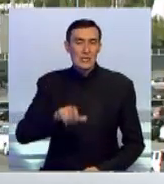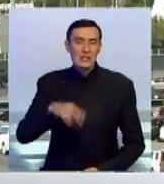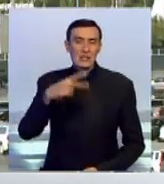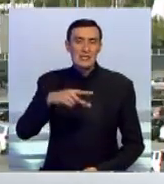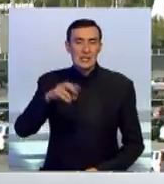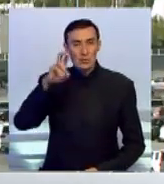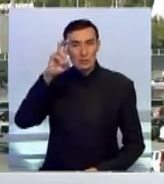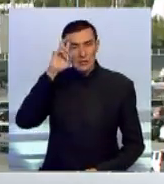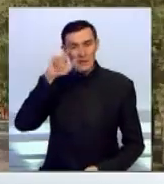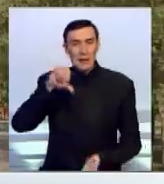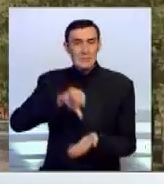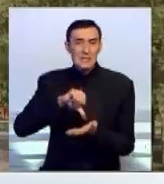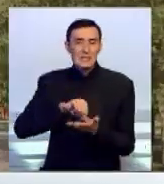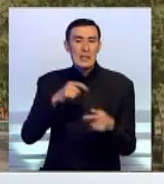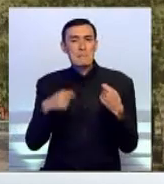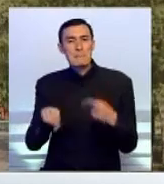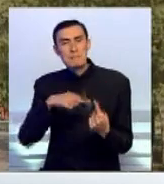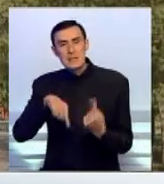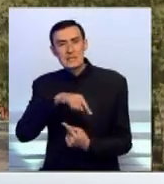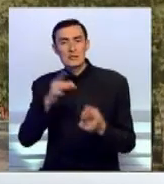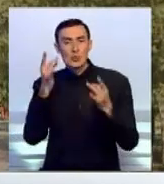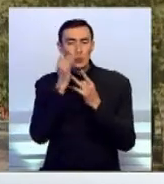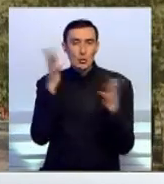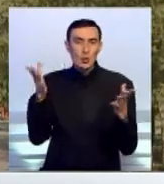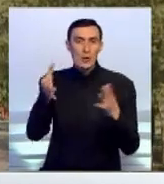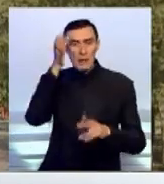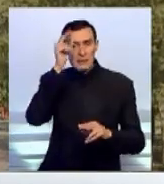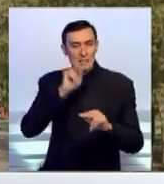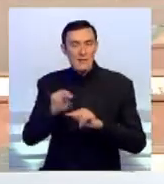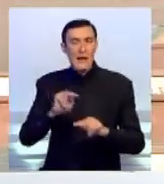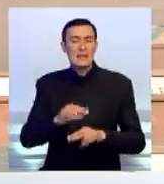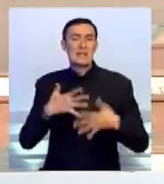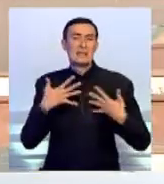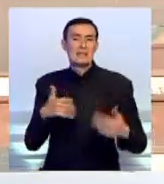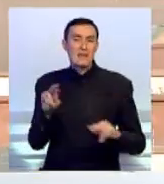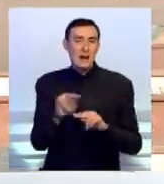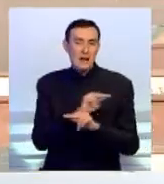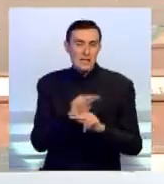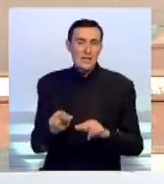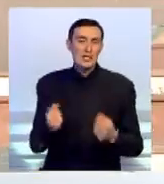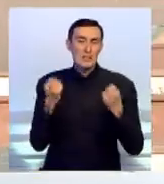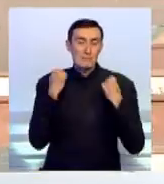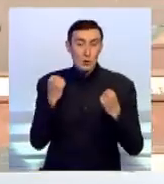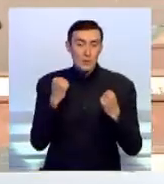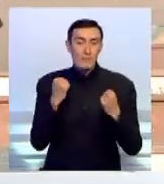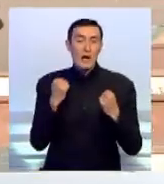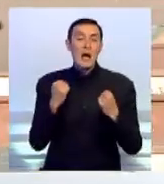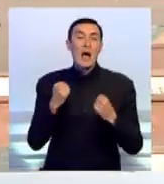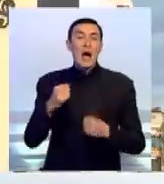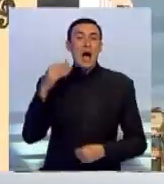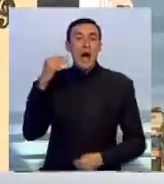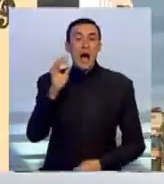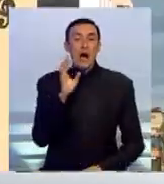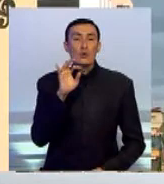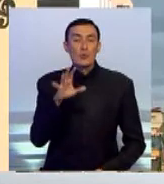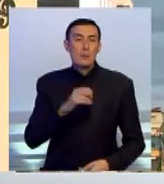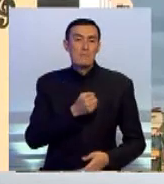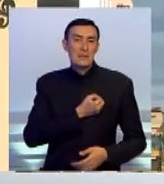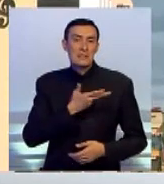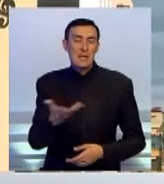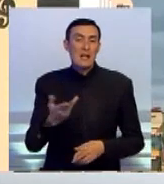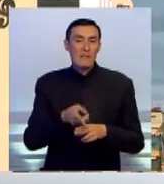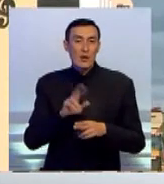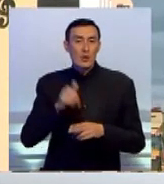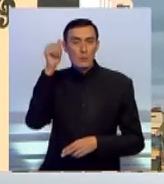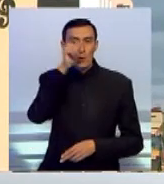20 стран, представителей бизнеса, культуры, образования, здравоохранения и спорта. Актюбинские меценаты весьма активны. В этом году